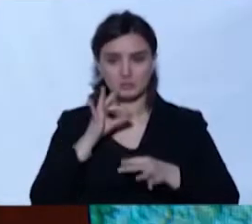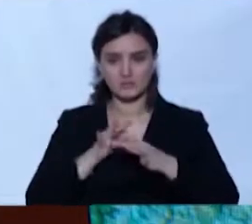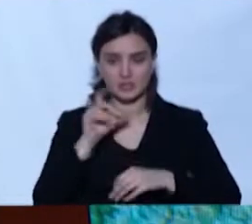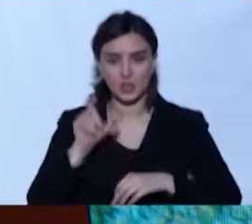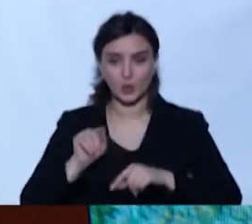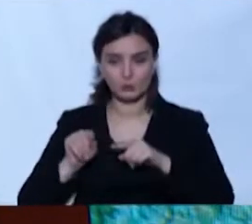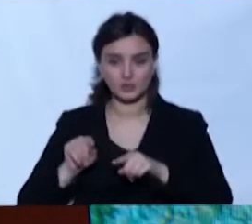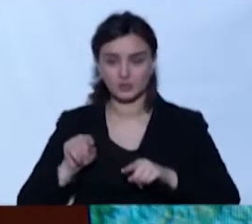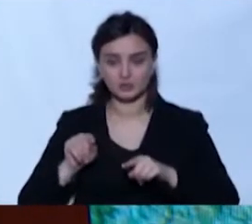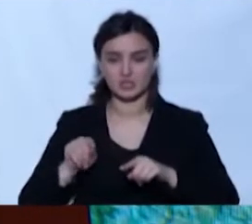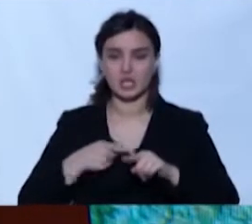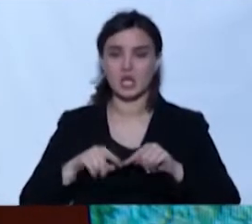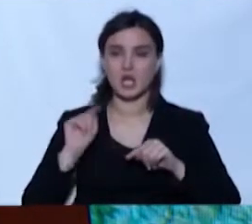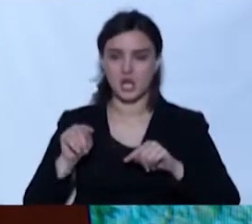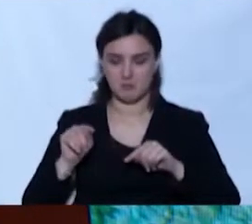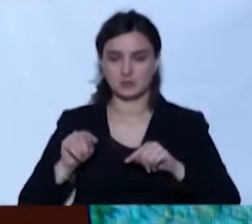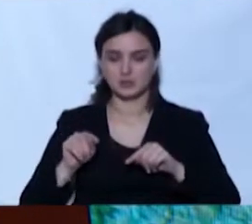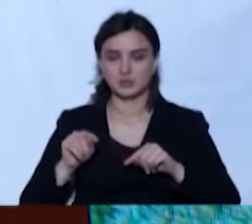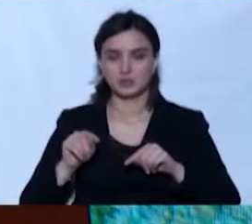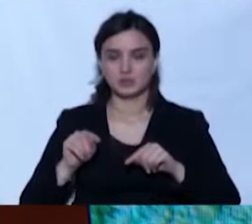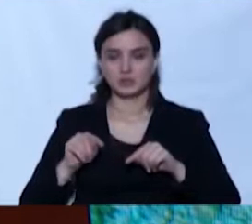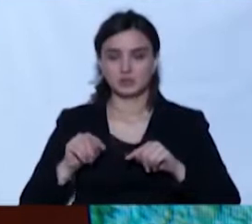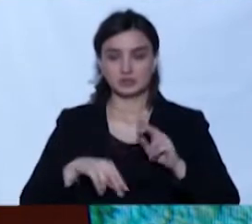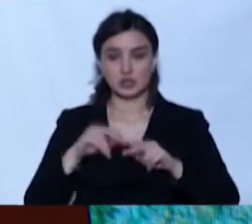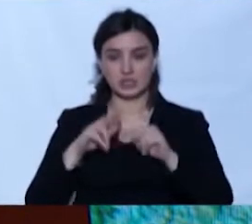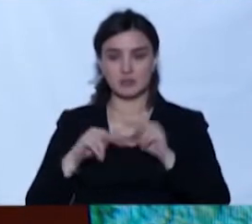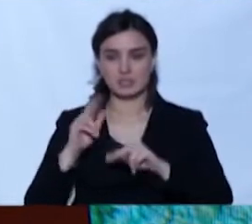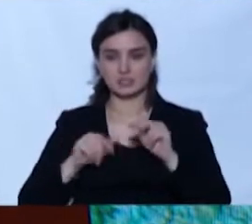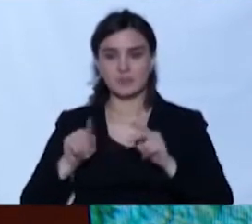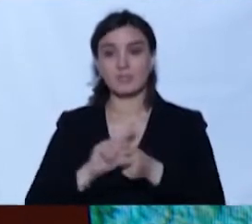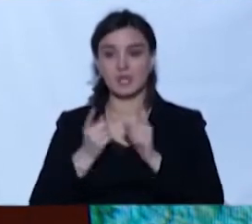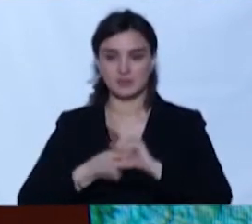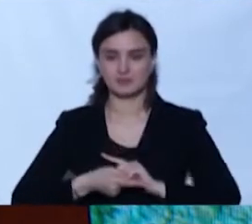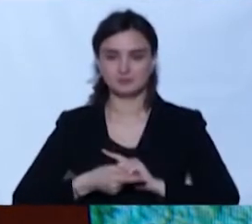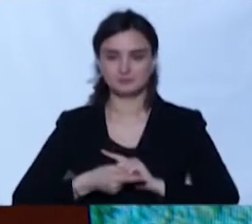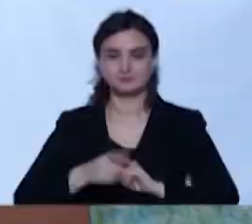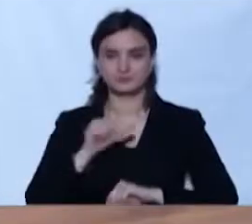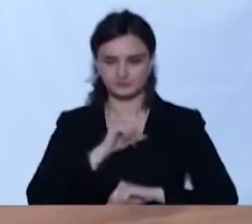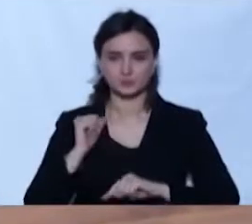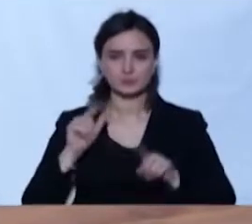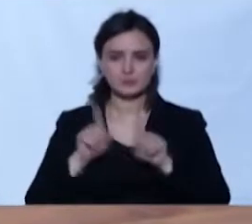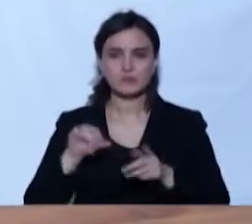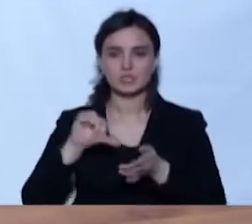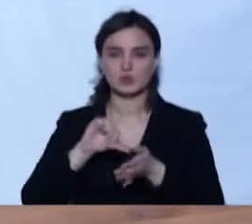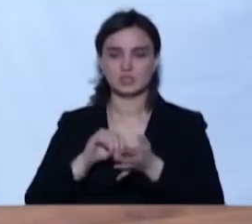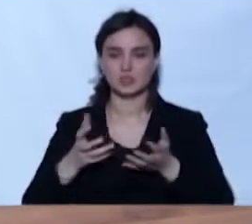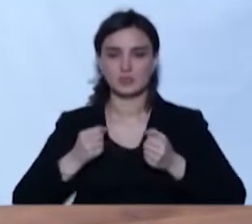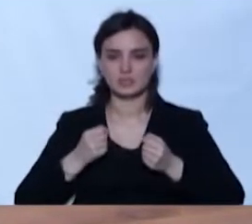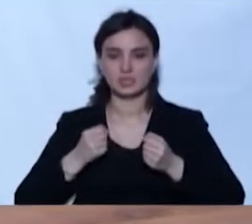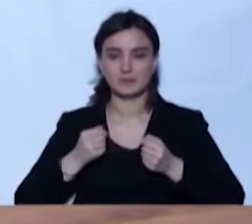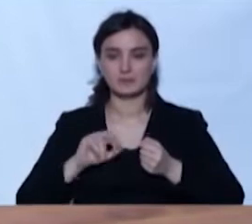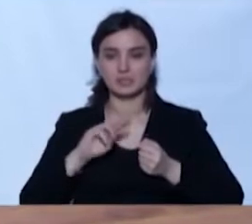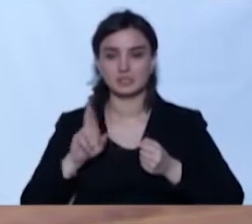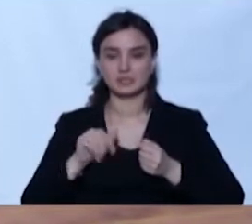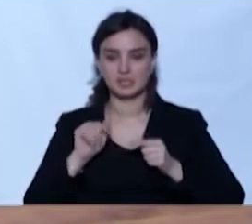ამ ანსამბლის აშენებას, არამედ თავადაც იღებდა მონაწილეობას და რელიეფებით